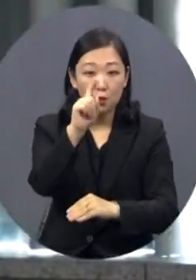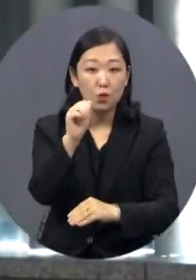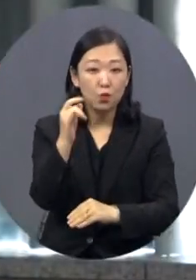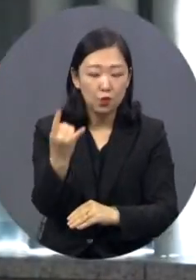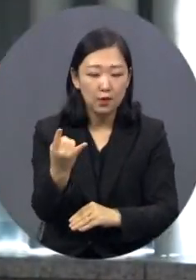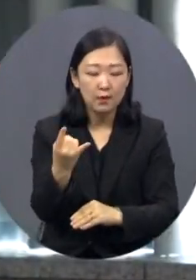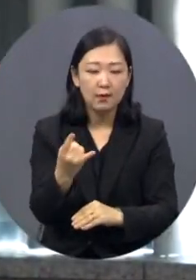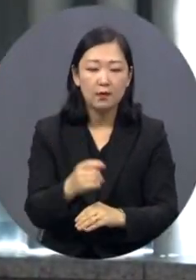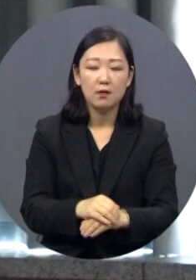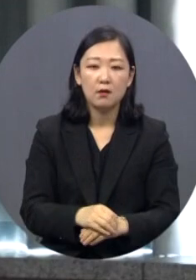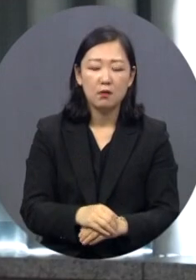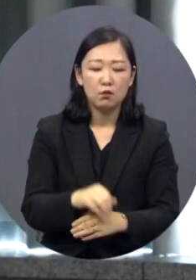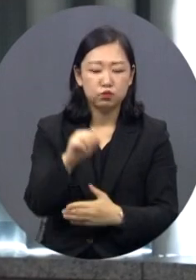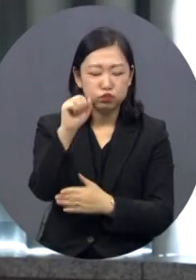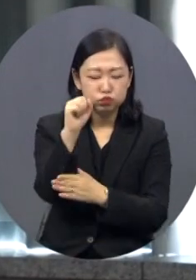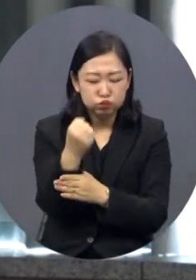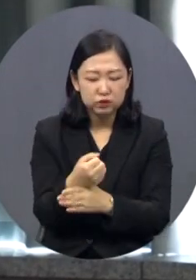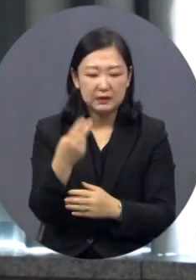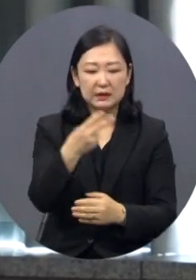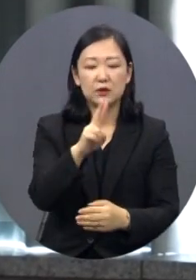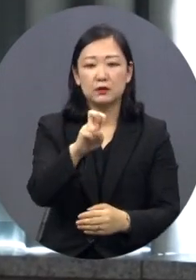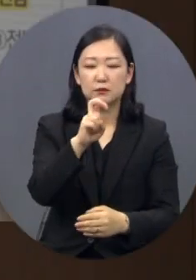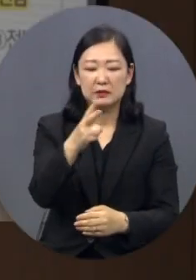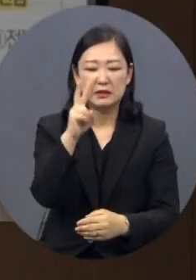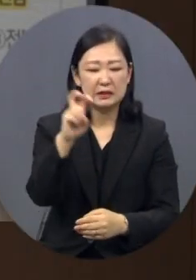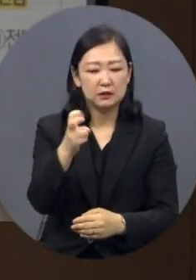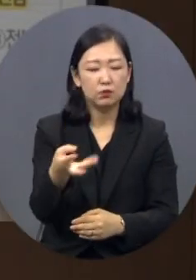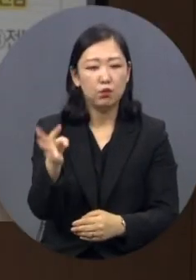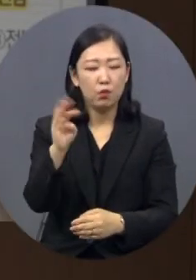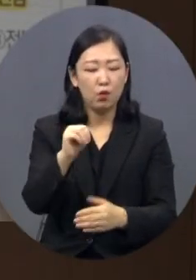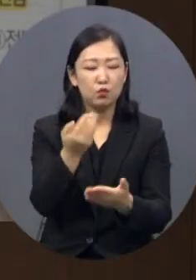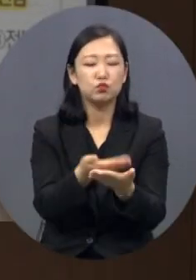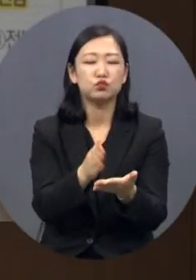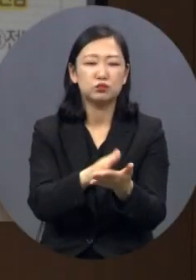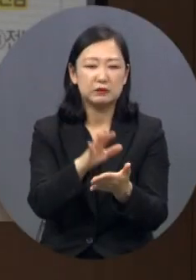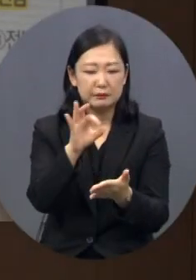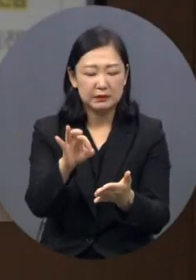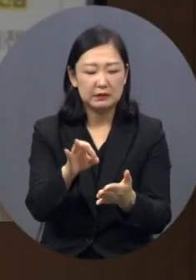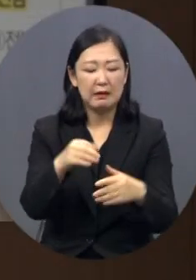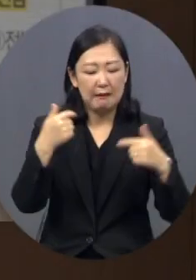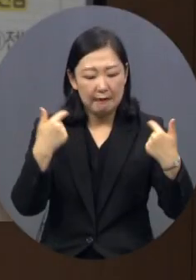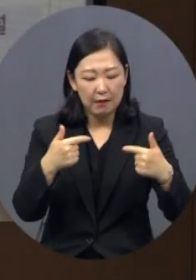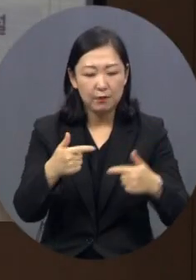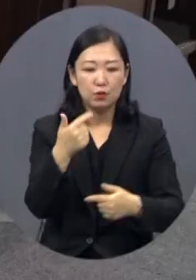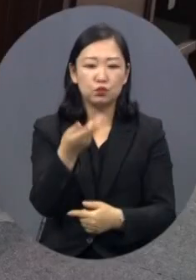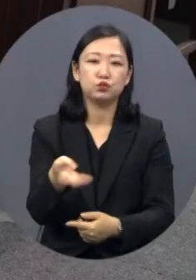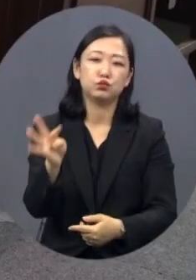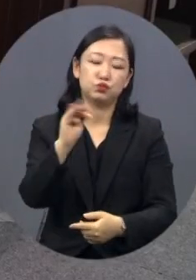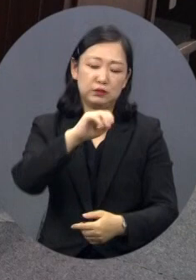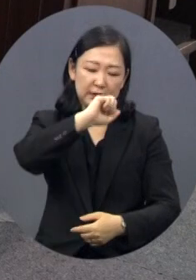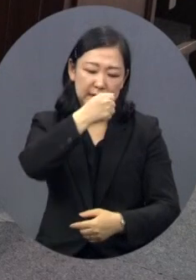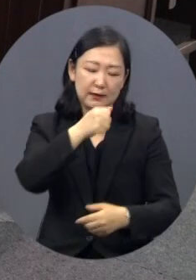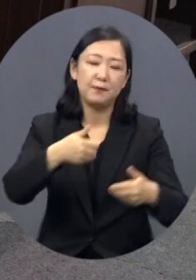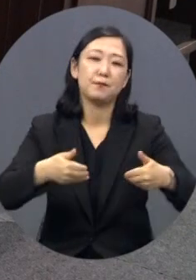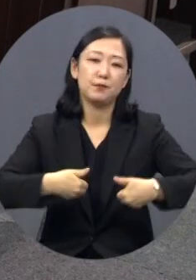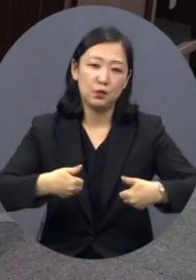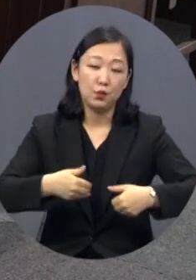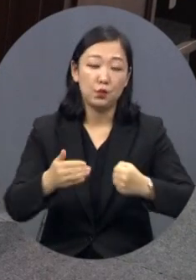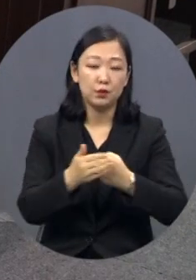종합운동장이 낡아 지난 2022년 20억 원의 보수 비용이 드는 등 해마다 수억 원대 예산이 들고